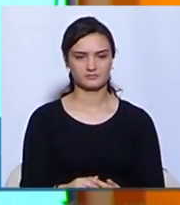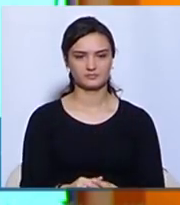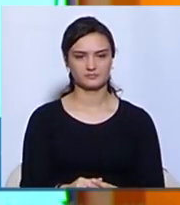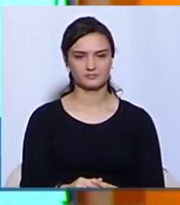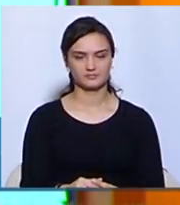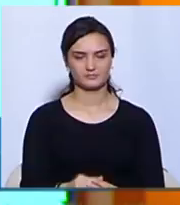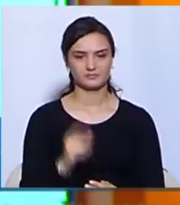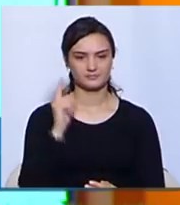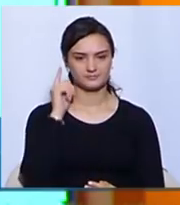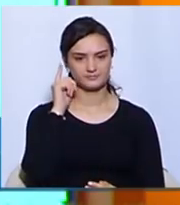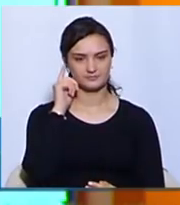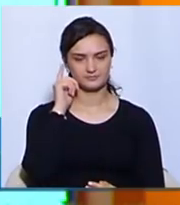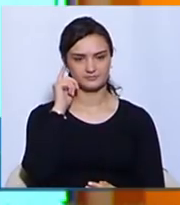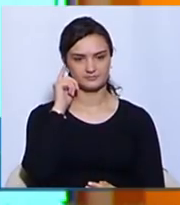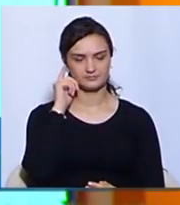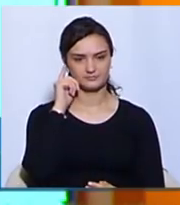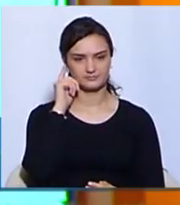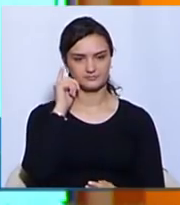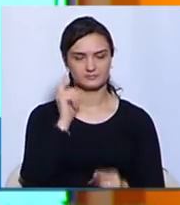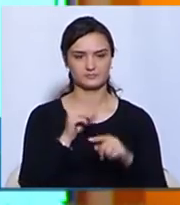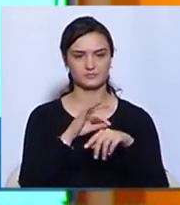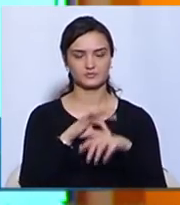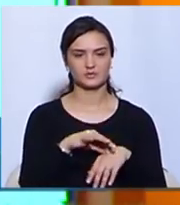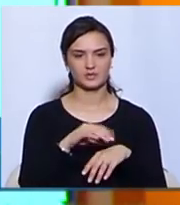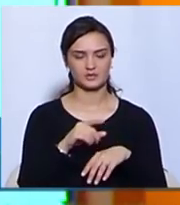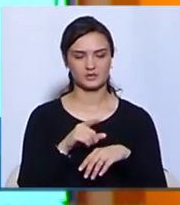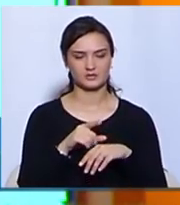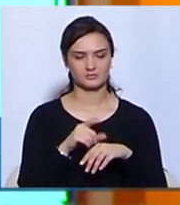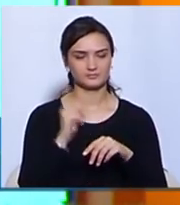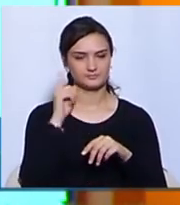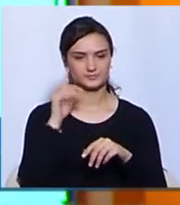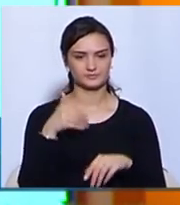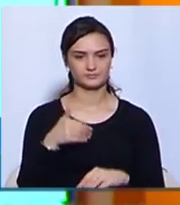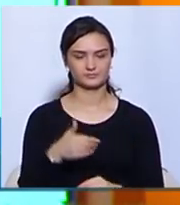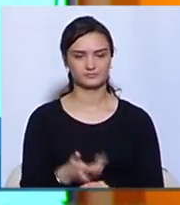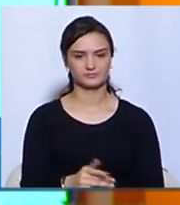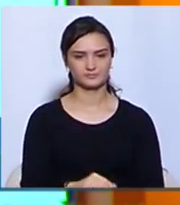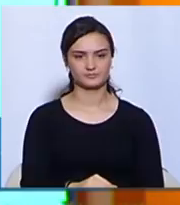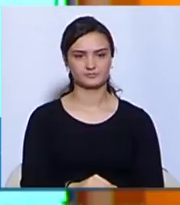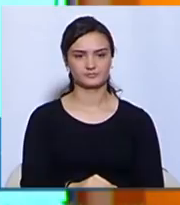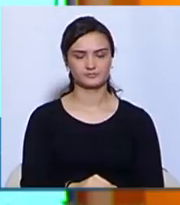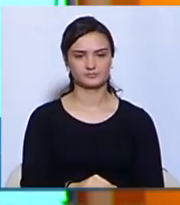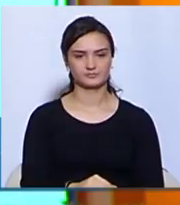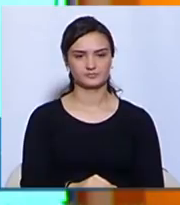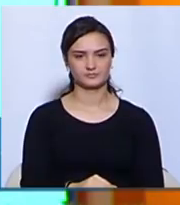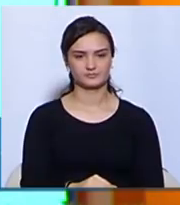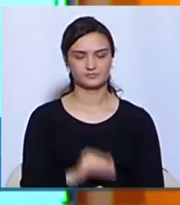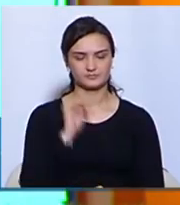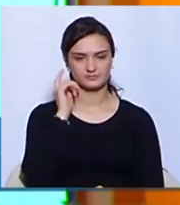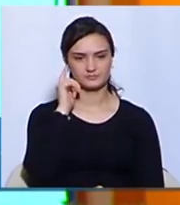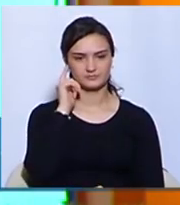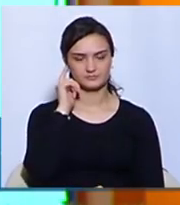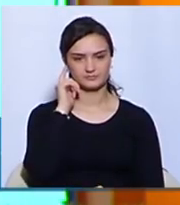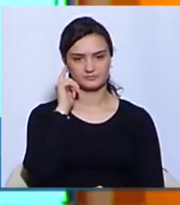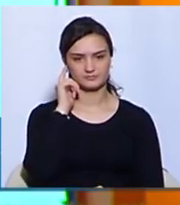რომელსაც მენსტრუალურმა ციკლმა ჩაიარა, აი კლიმაქსურმა პერიოდმა ნორმალურად. დაცოში ჩასმული, არავითარი განსაკუთრებული